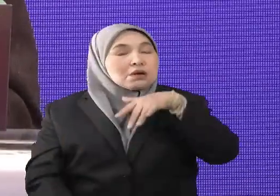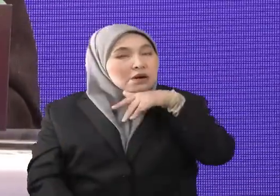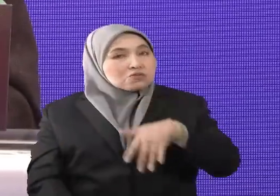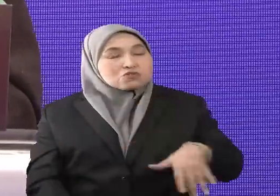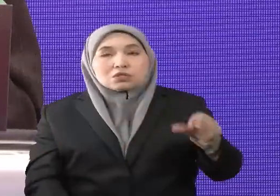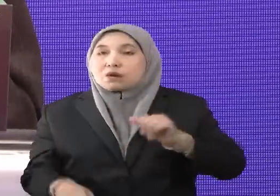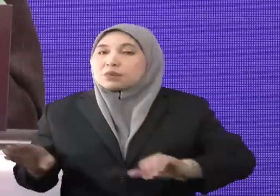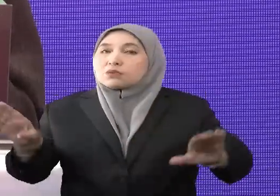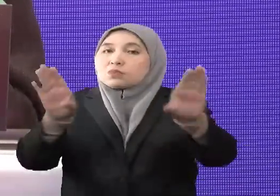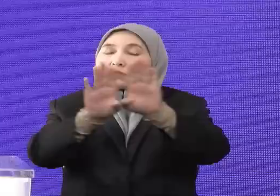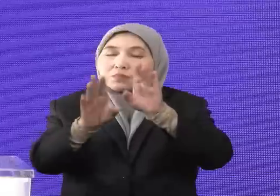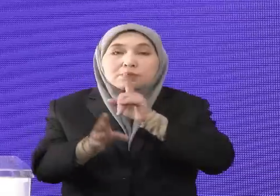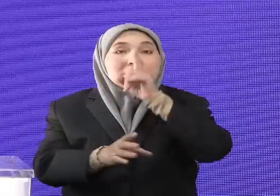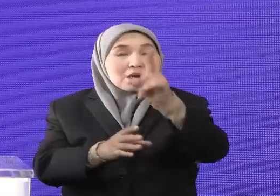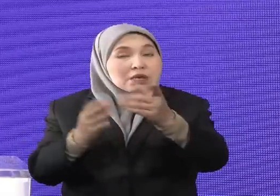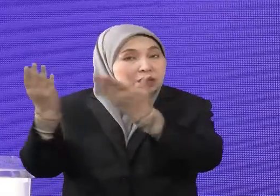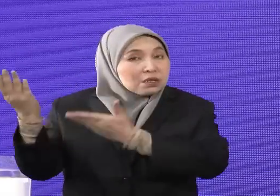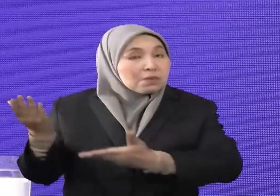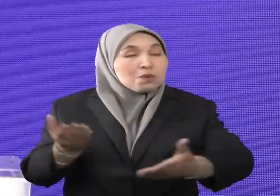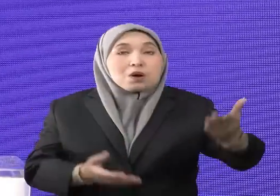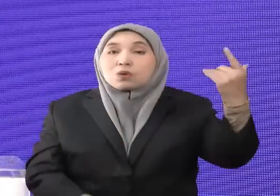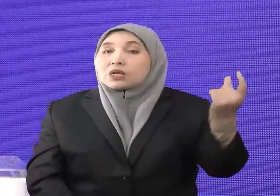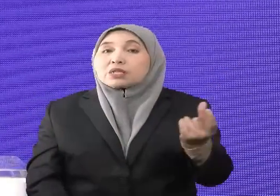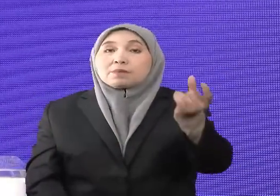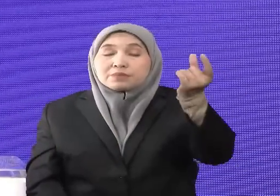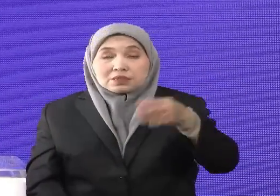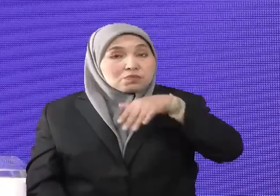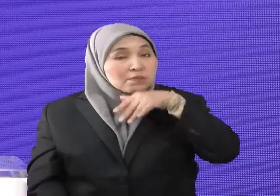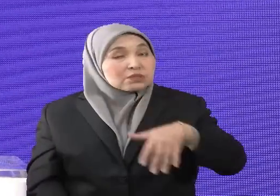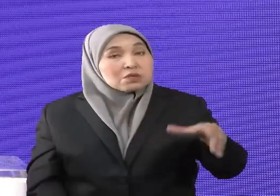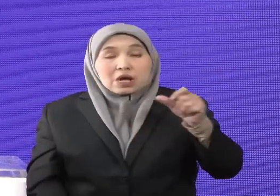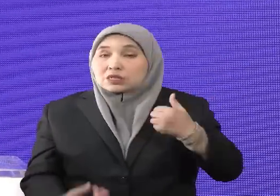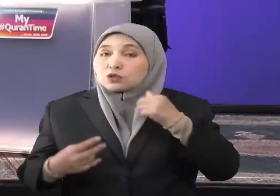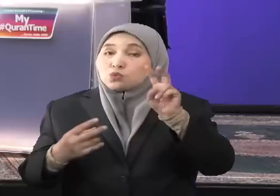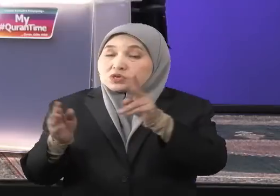menutup kebenaran dibawa oleh Nabi dan kalau tengok ayat 71 ini membetulkan